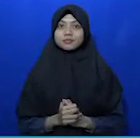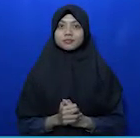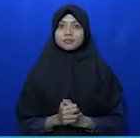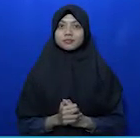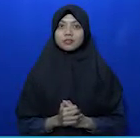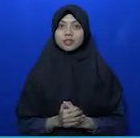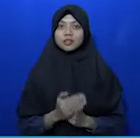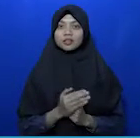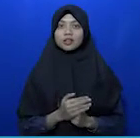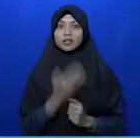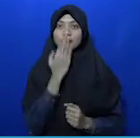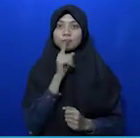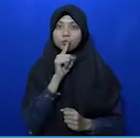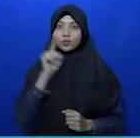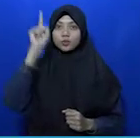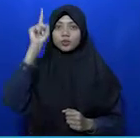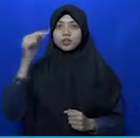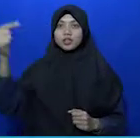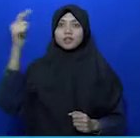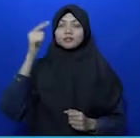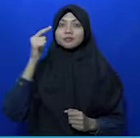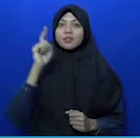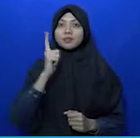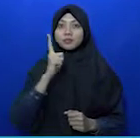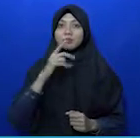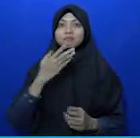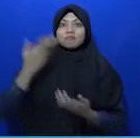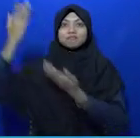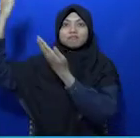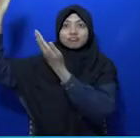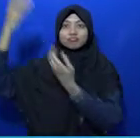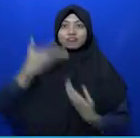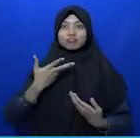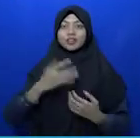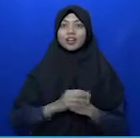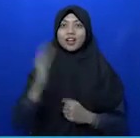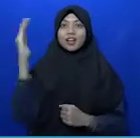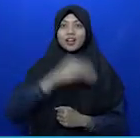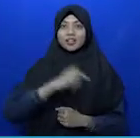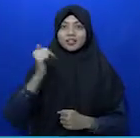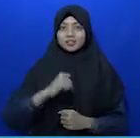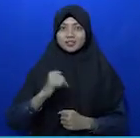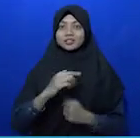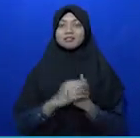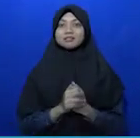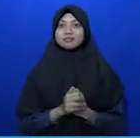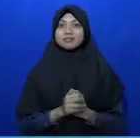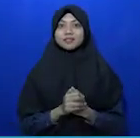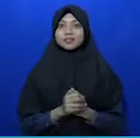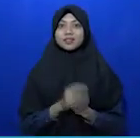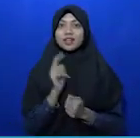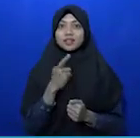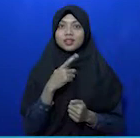Puji syukur kita panjatkan kehadiran Tuhan Yang Maha Esa atas perkenannya. Hari ini kita